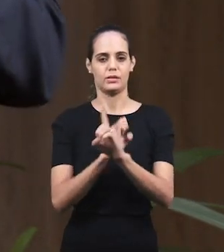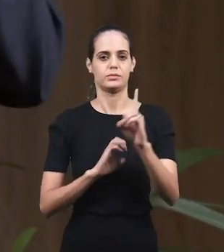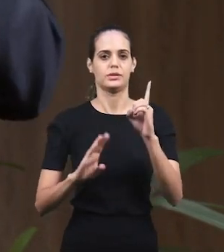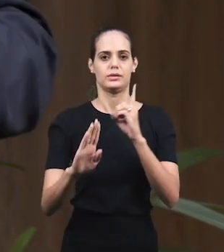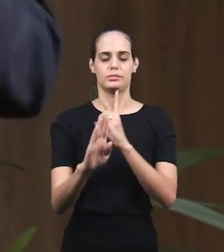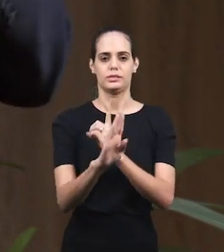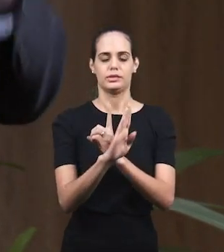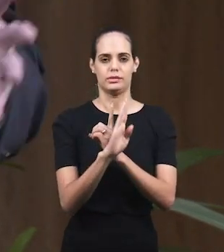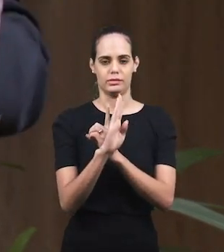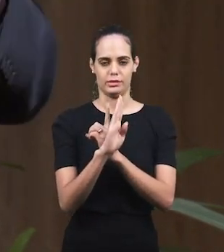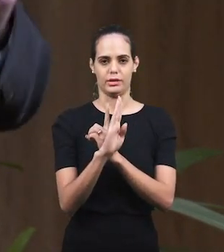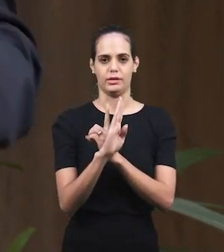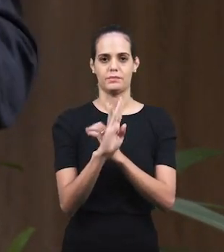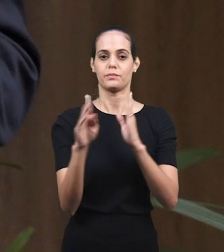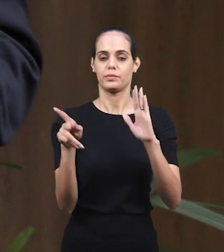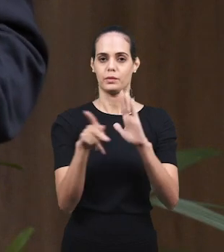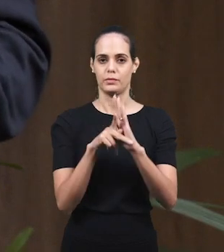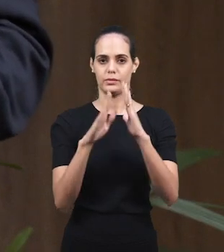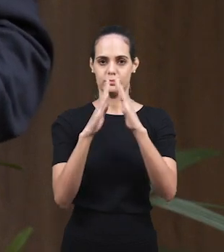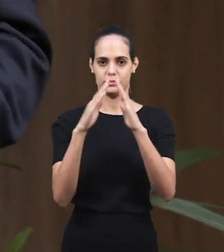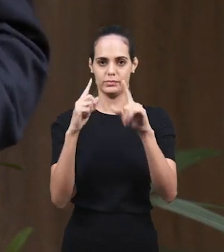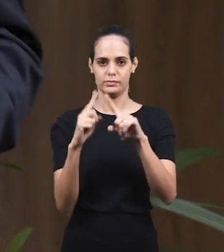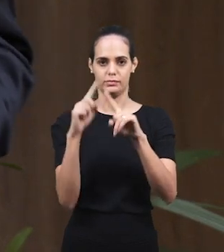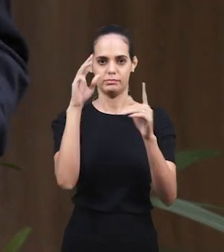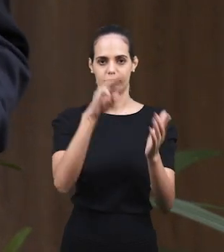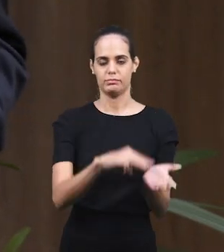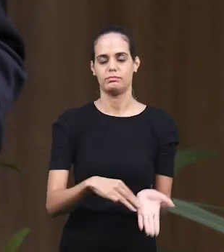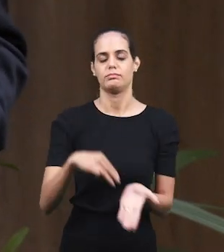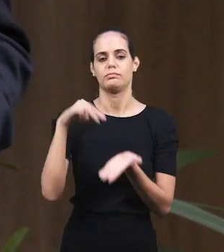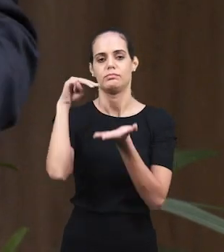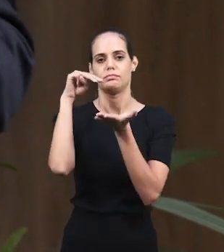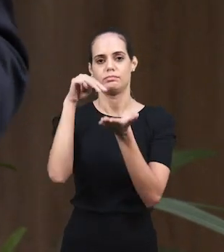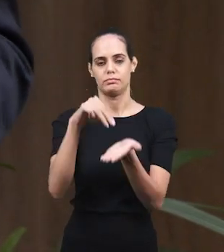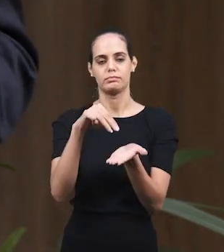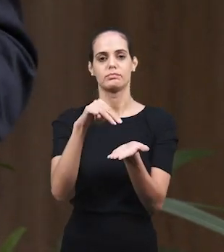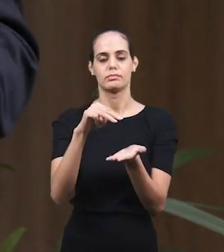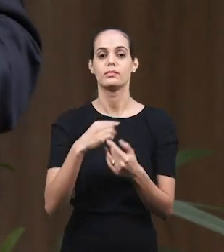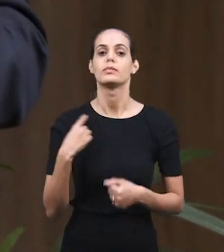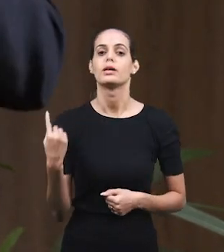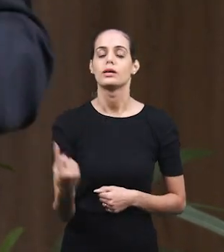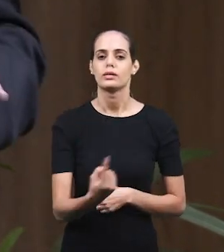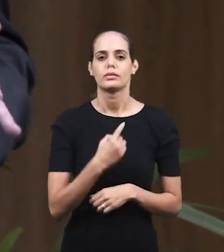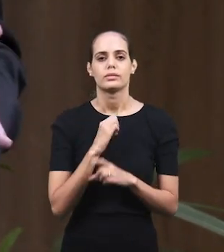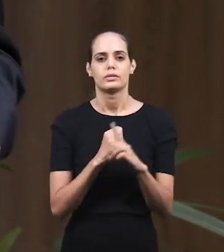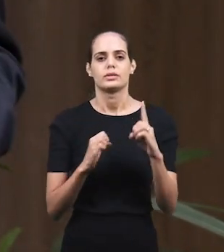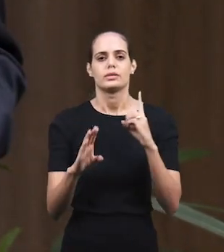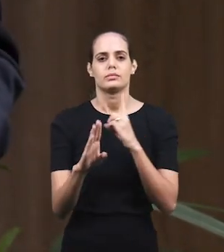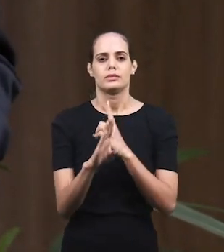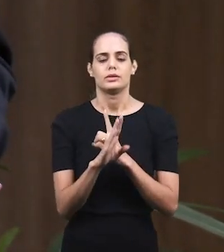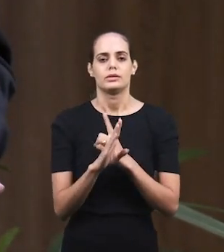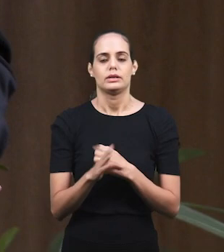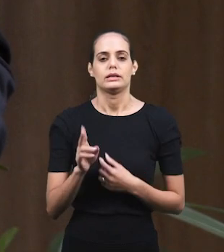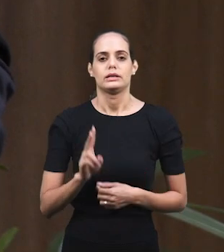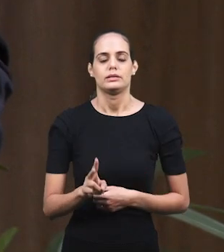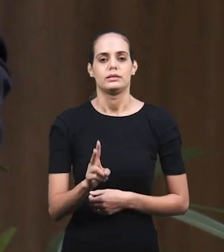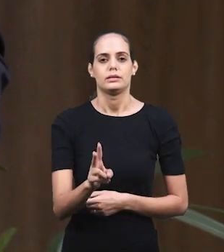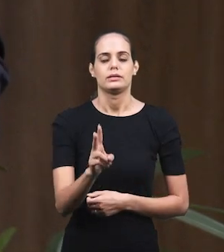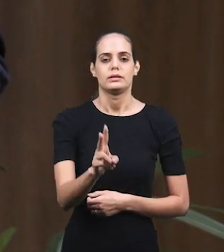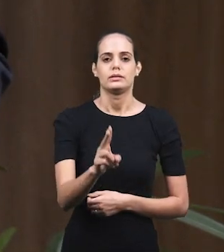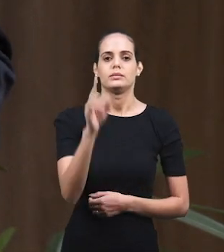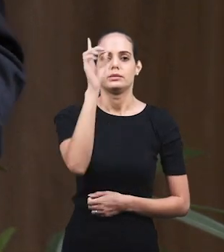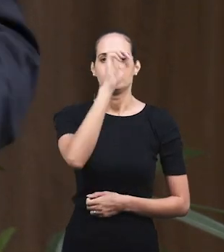des séminaires, et spécialement de l'école biblique dominicale de l'Église chrétienne